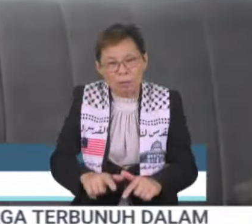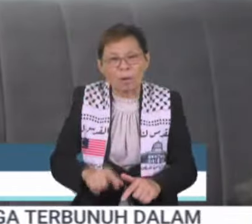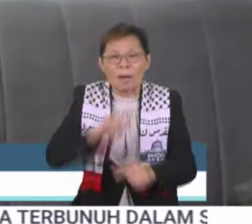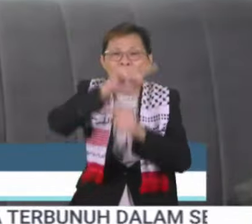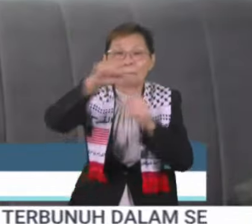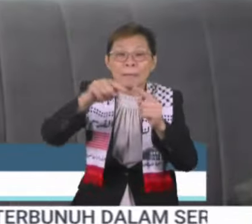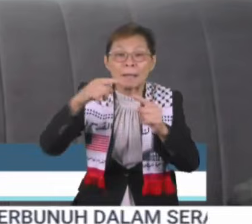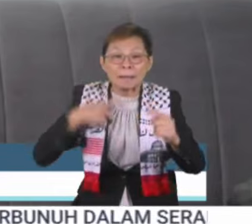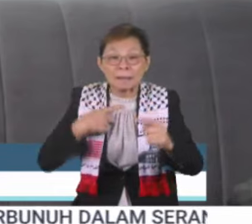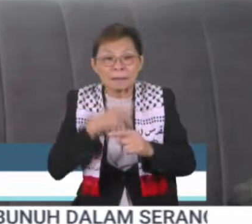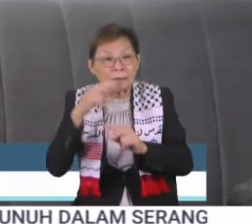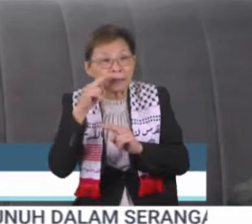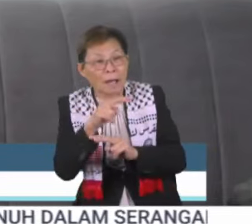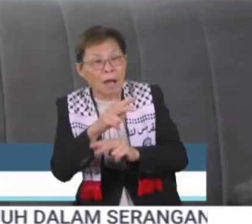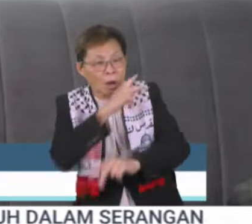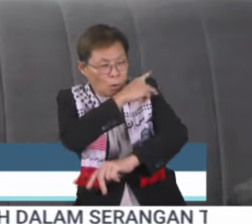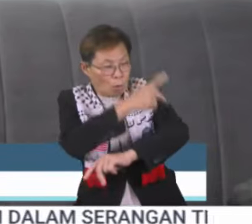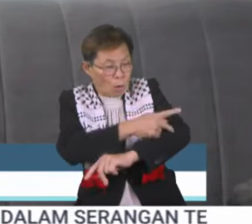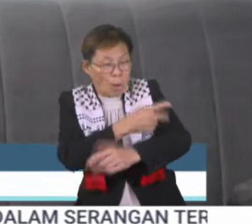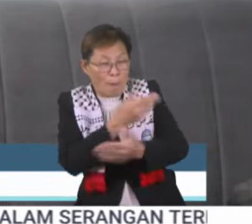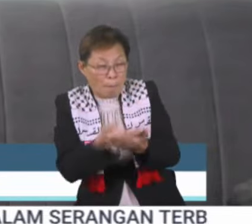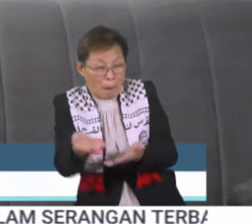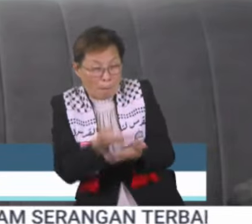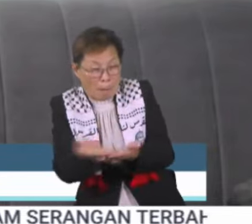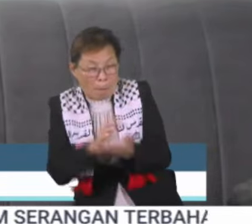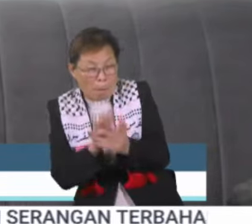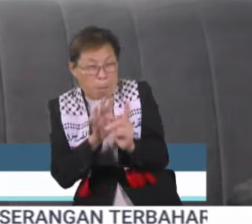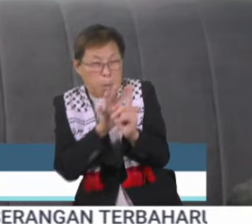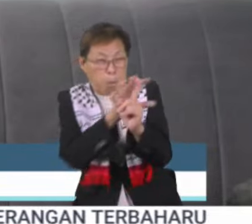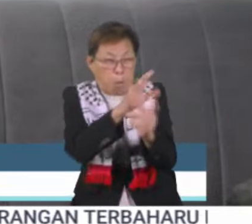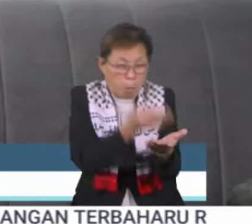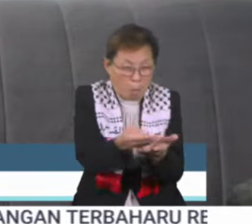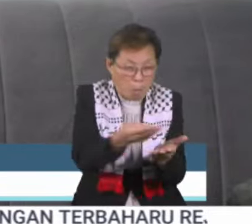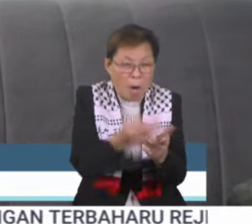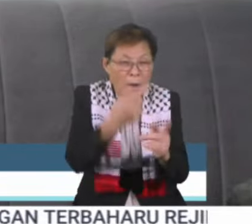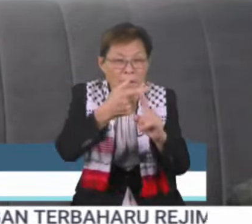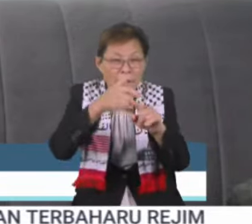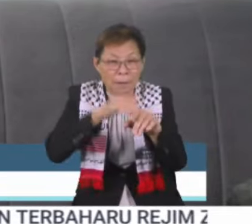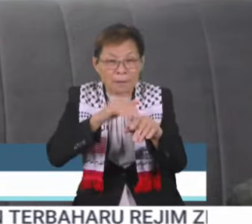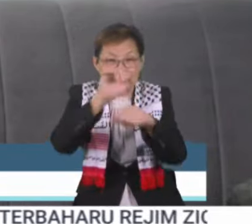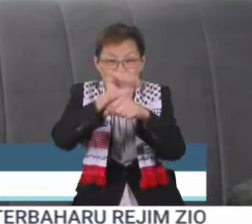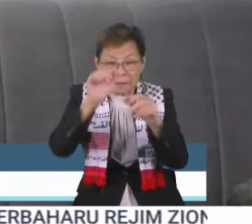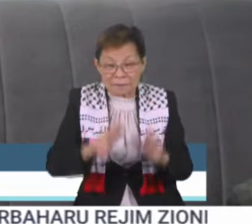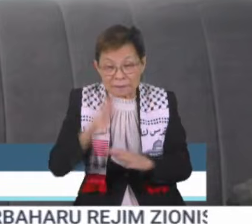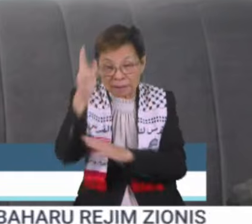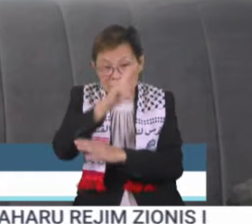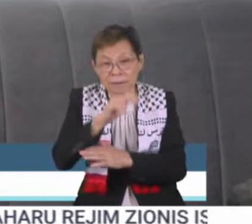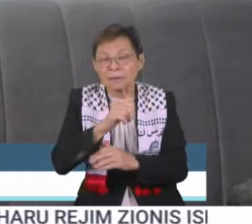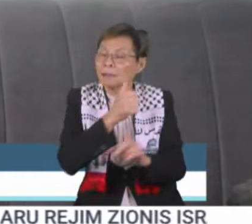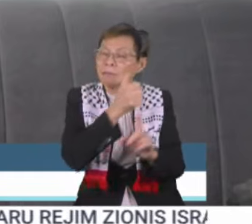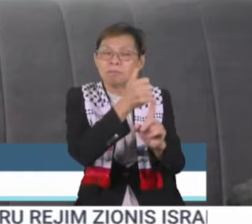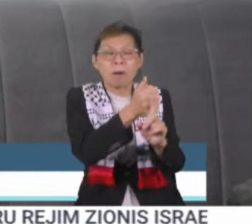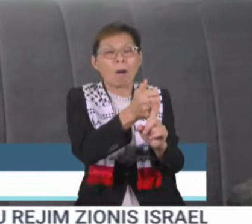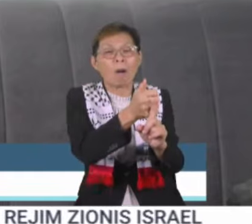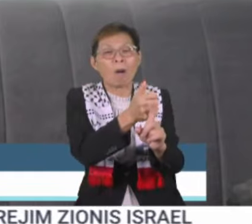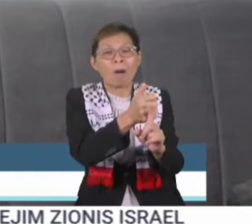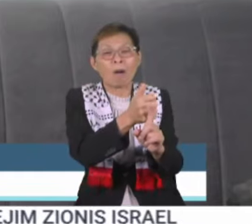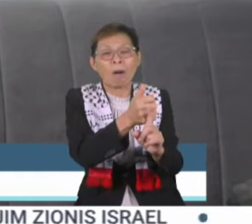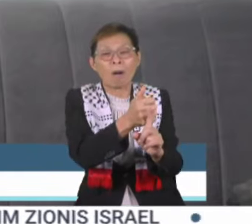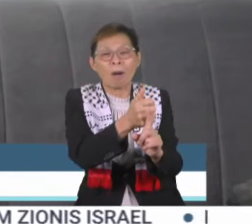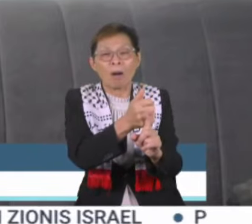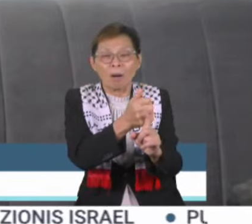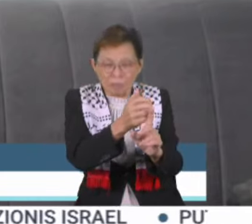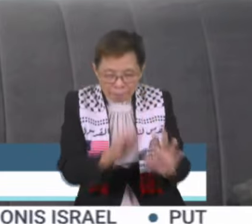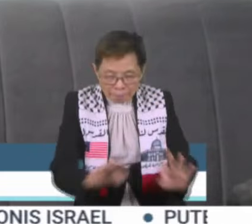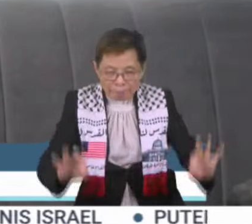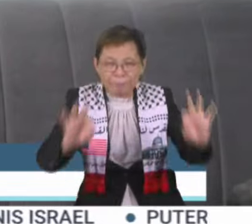Bila kita lihat kuasa membeli lebih tinggi daripada penjawat awam, dia dengan sendirinya dia